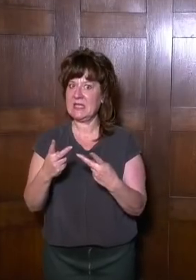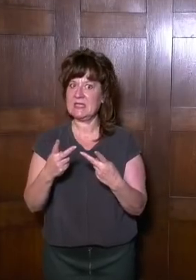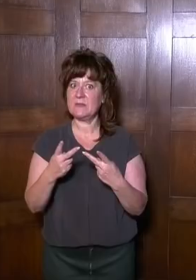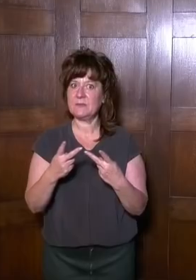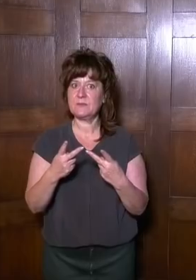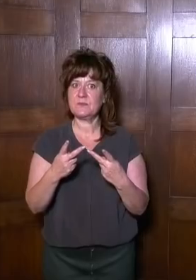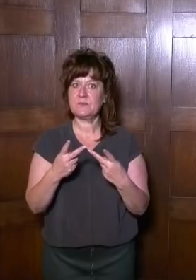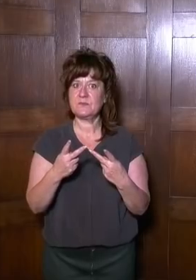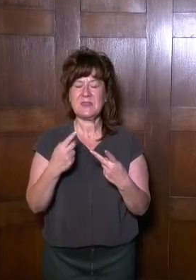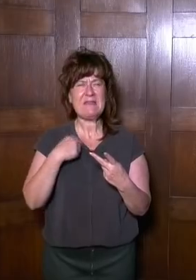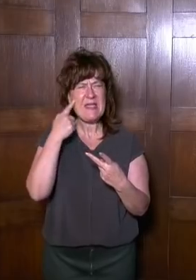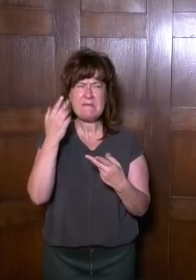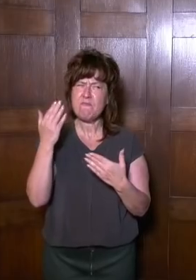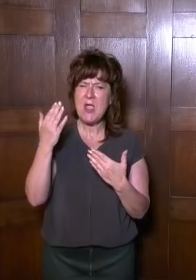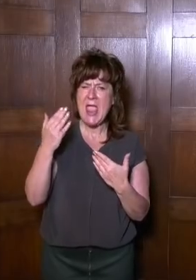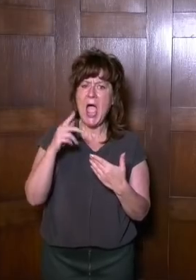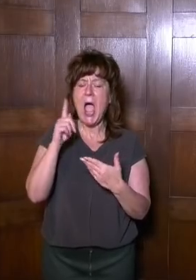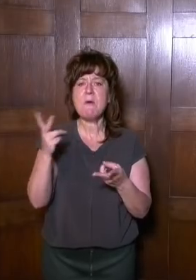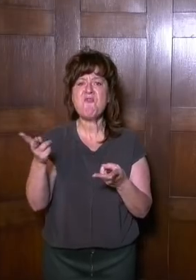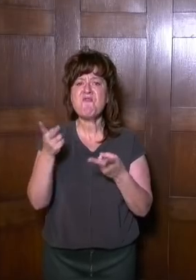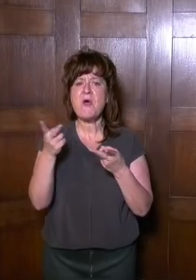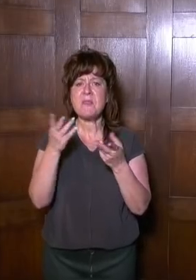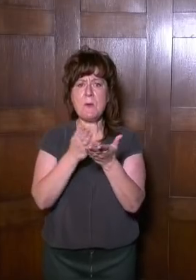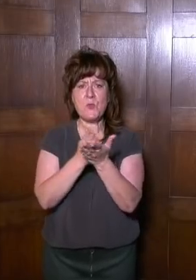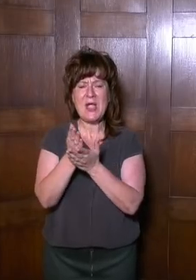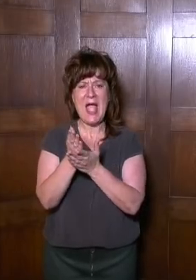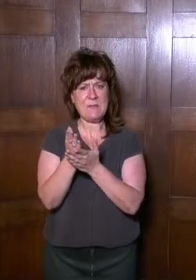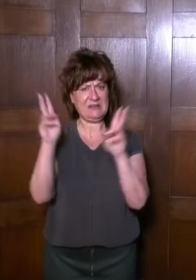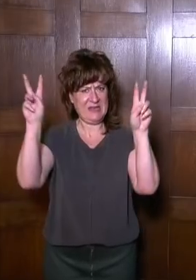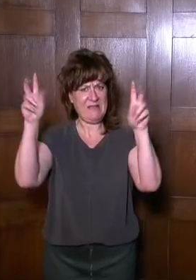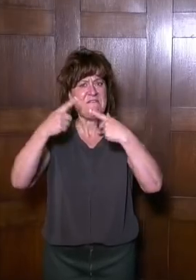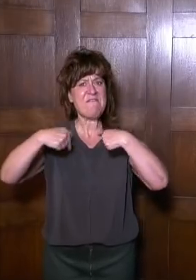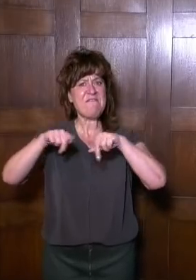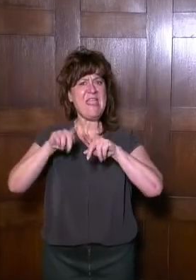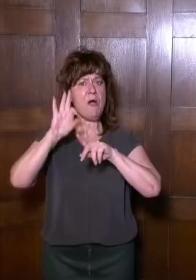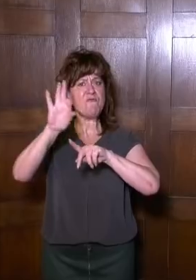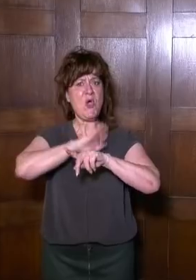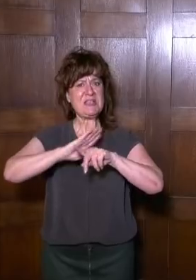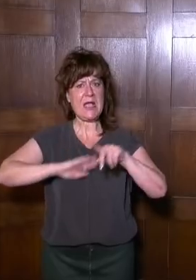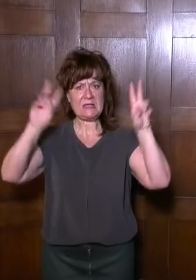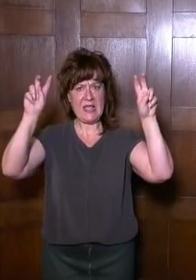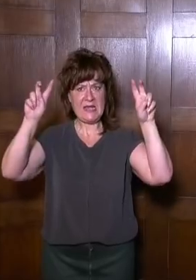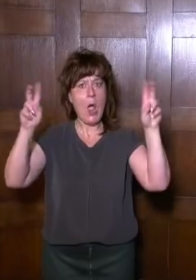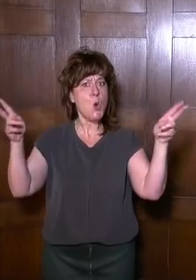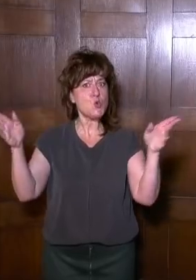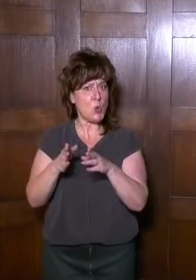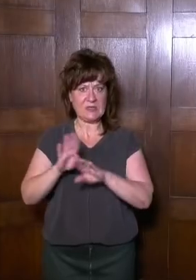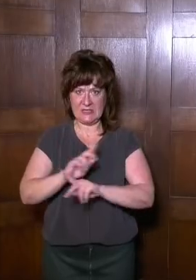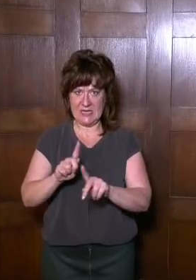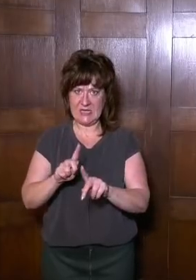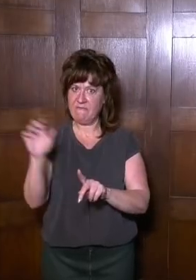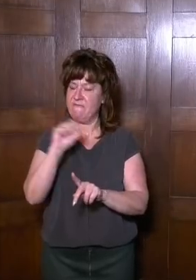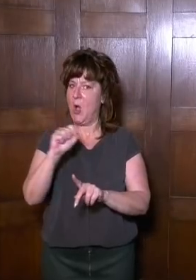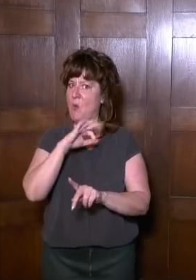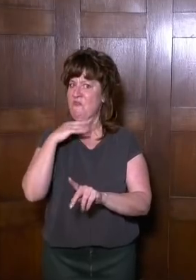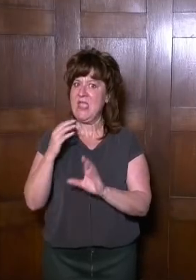ich weiß nicht, woher das wabert, aber das Förderprogramm Wir für Sachsen sollte auf gar keinen Fall gekürzt werden, weil sonst viele